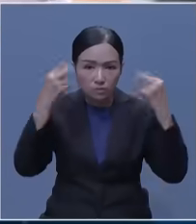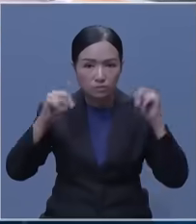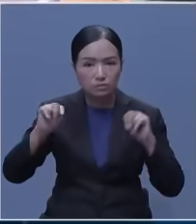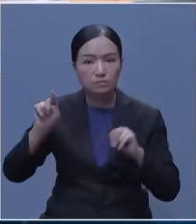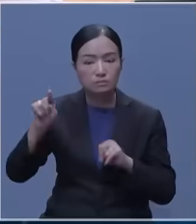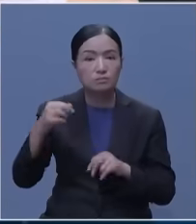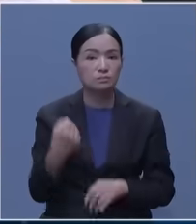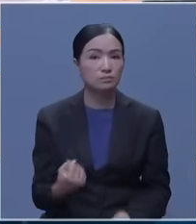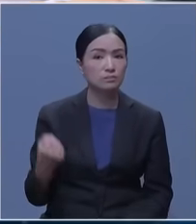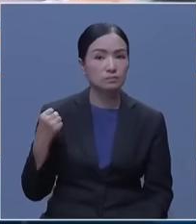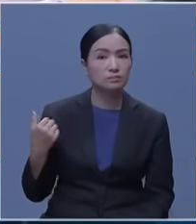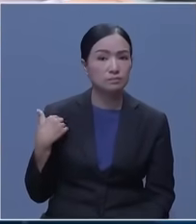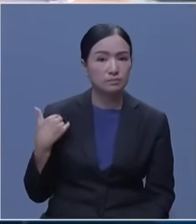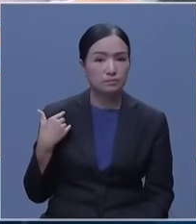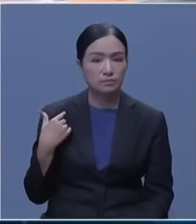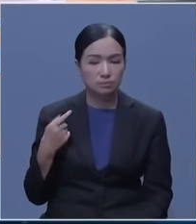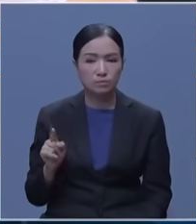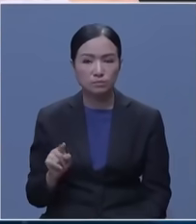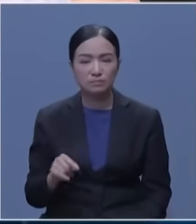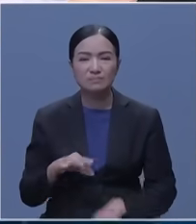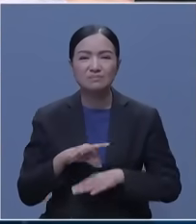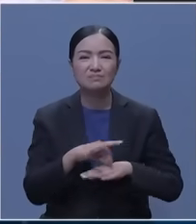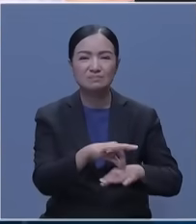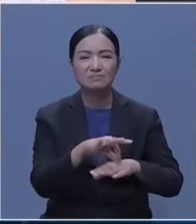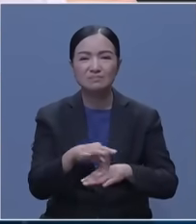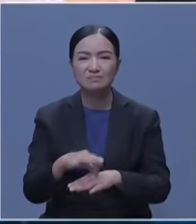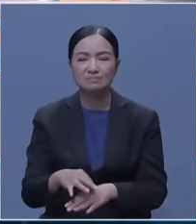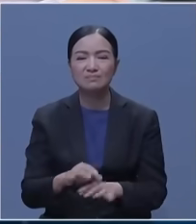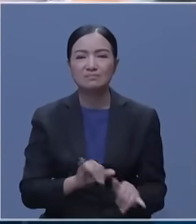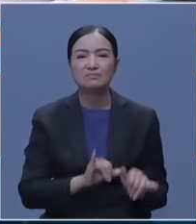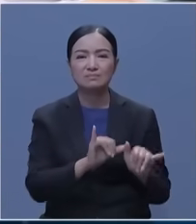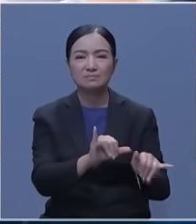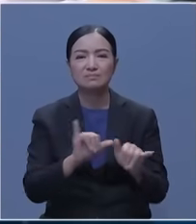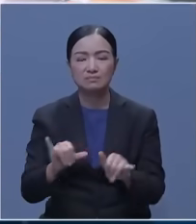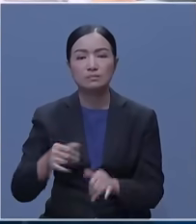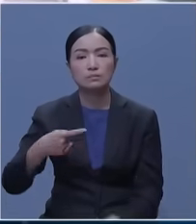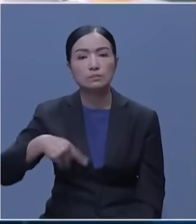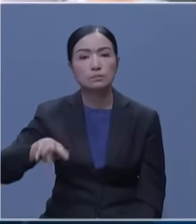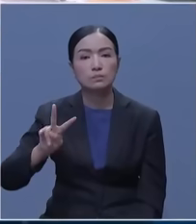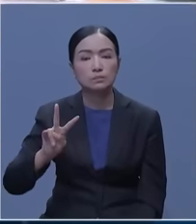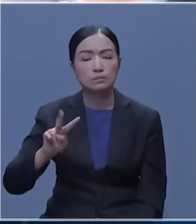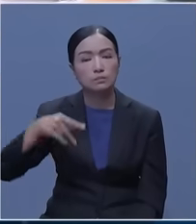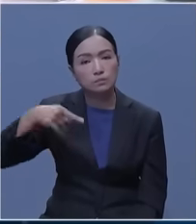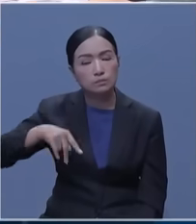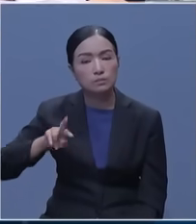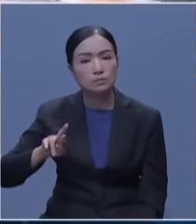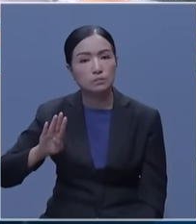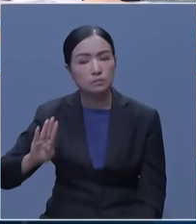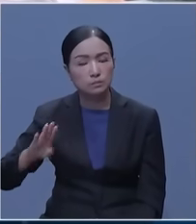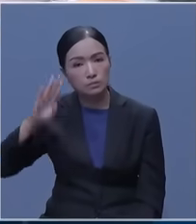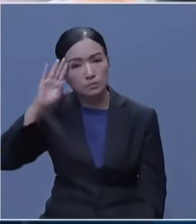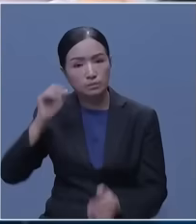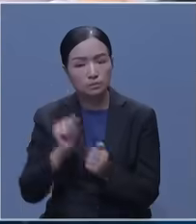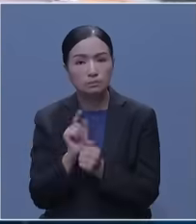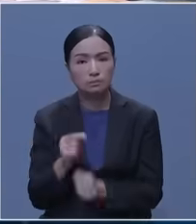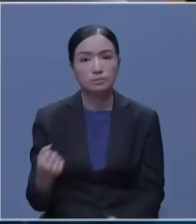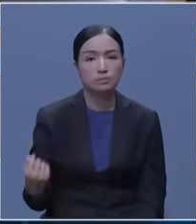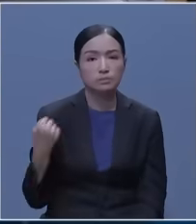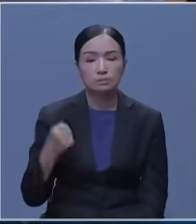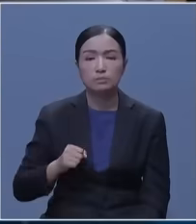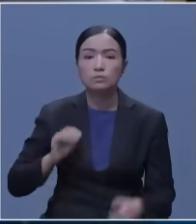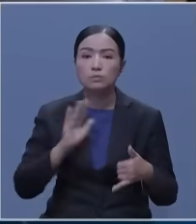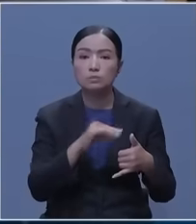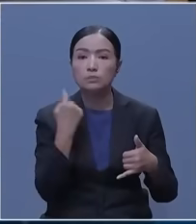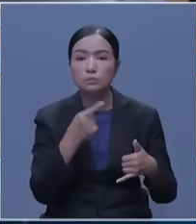าจไหมในการที่จะเข้าไปแทรกแซงแต่งตั้งโยกย้ายซึ่งพรบ.ตำรวจเนี่ยการแต่งตั้งโยกย้ายที่จะเป็นอำนาจของนายกจริ